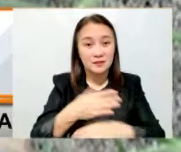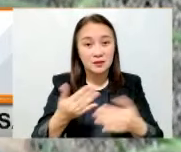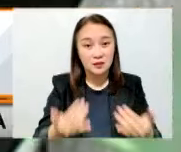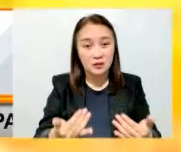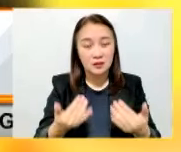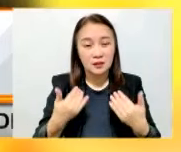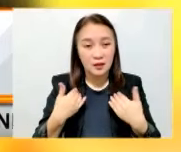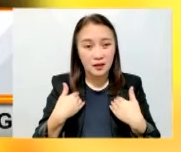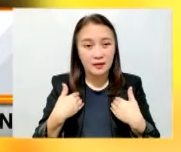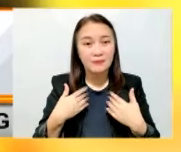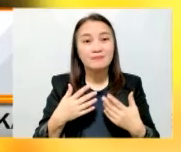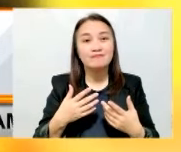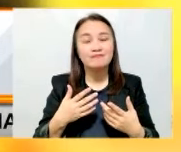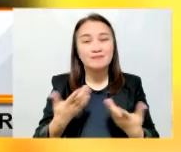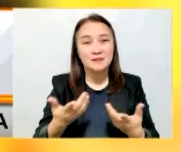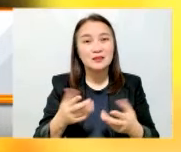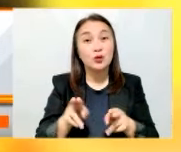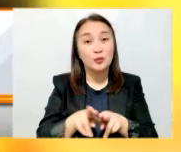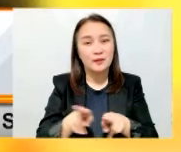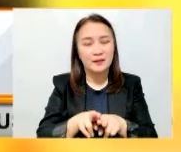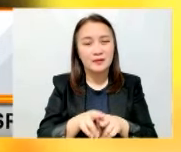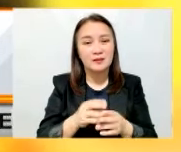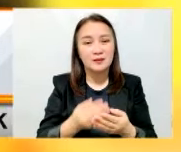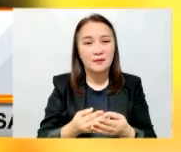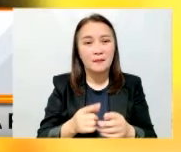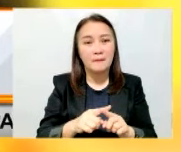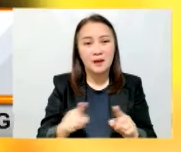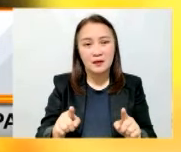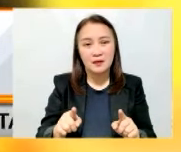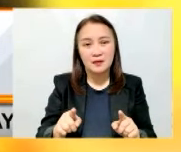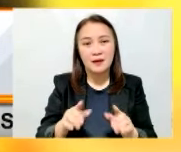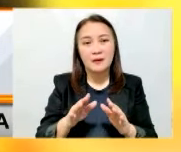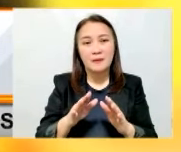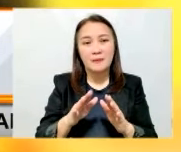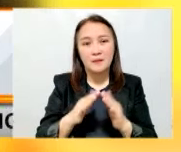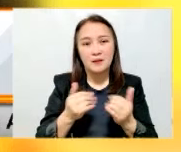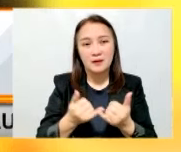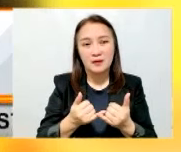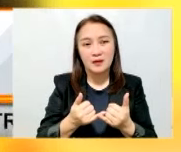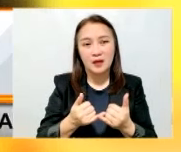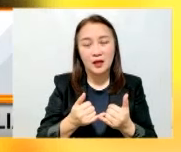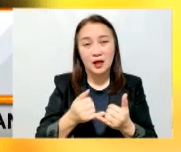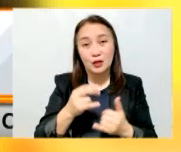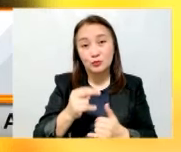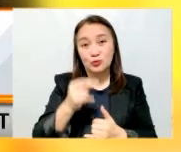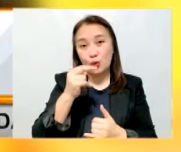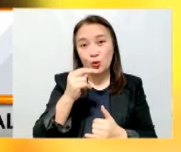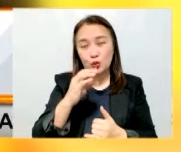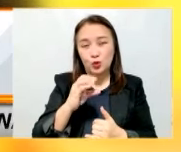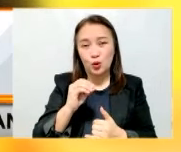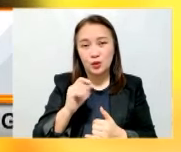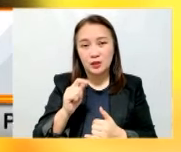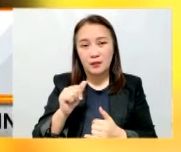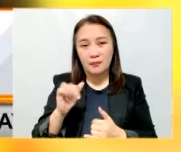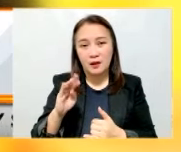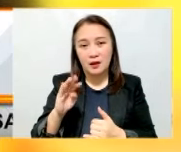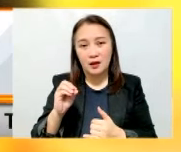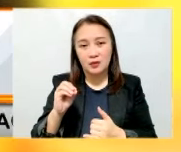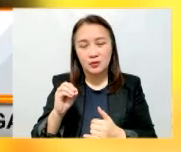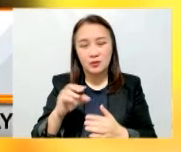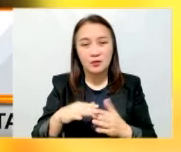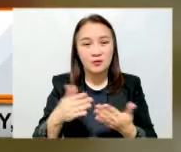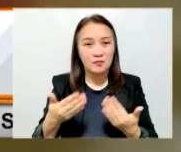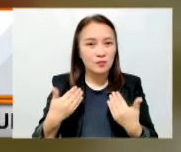barangay. Sa Barangay Damatulan sa Nabalawag North Cotabato naman, walang ulan pero lubog sa baha ang